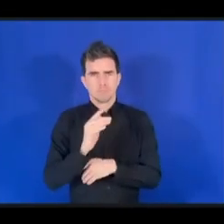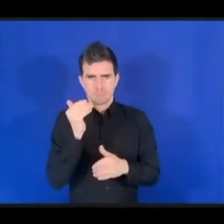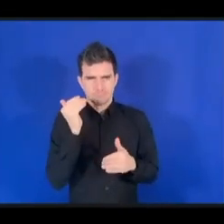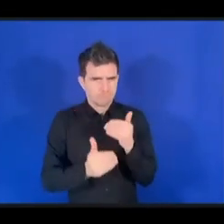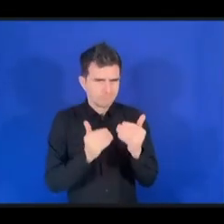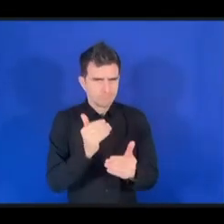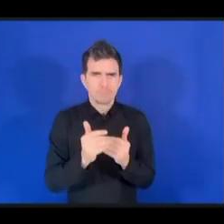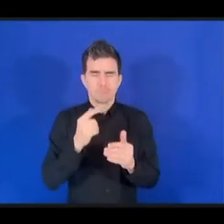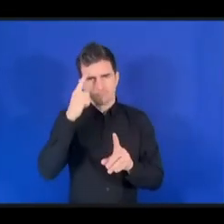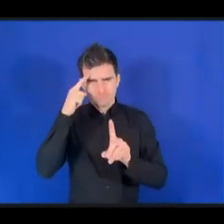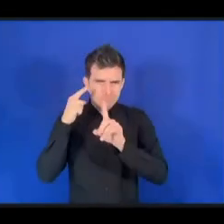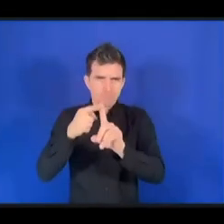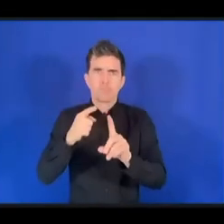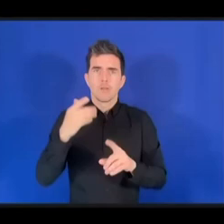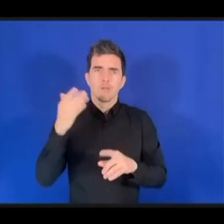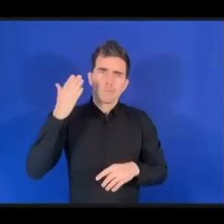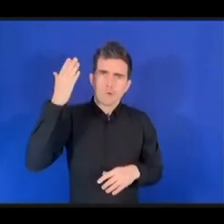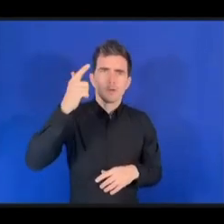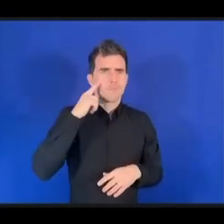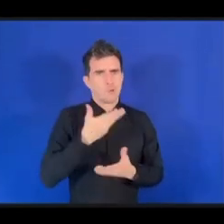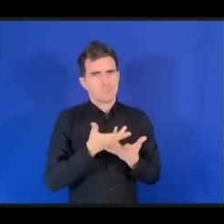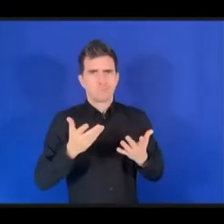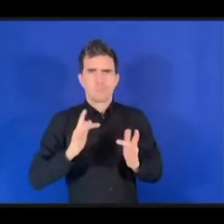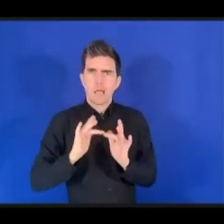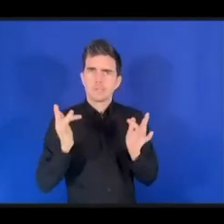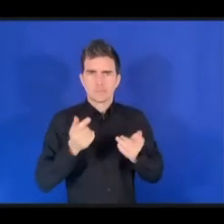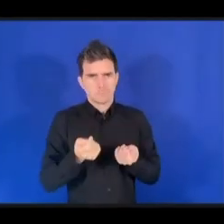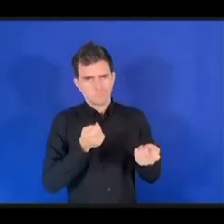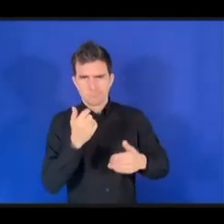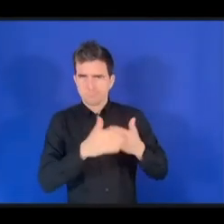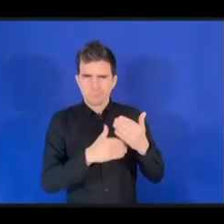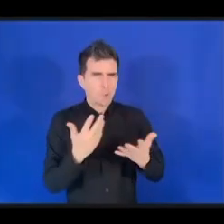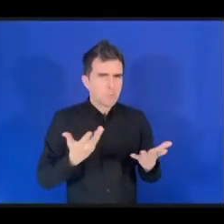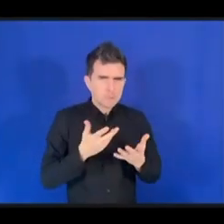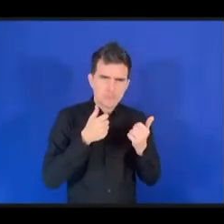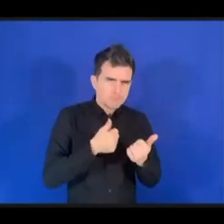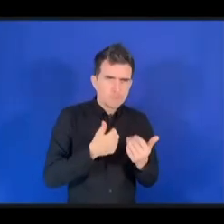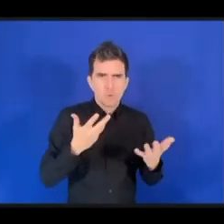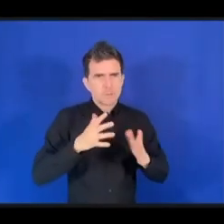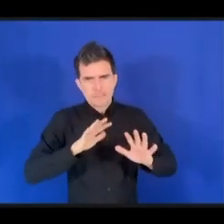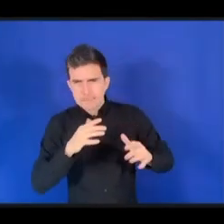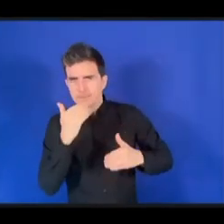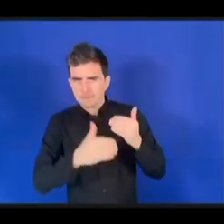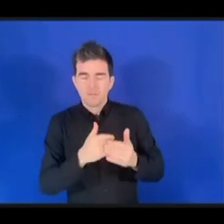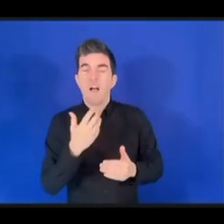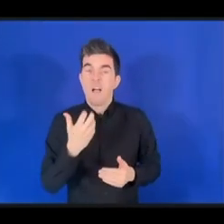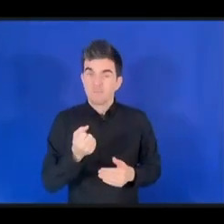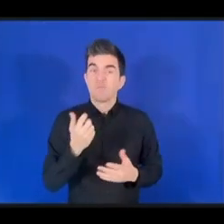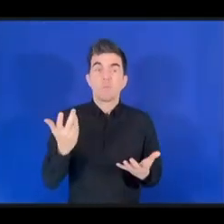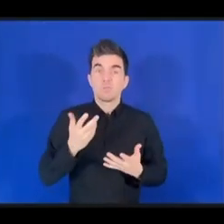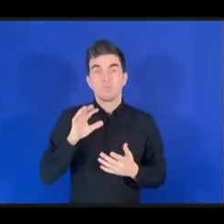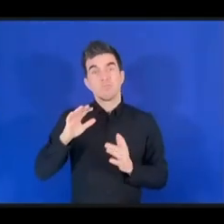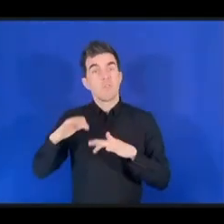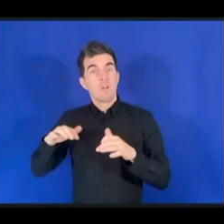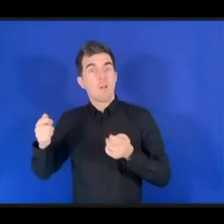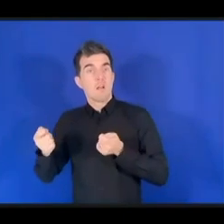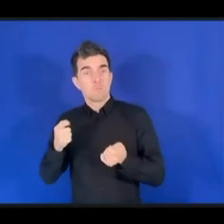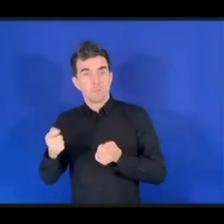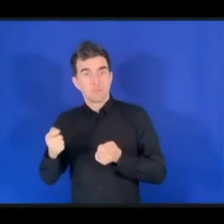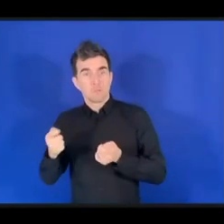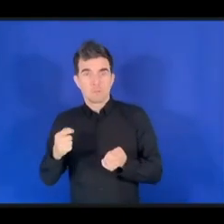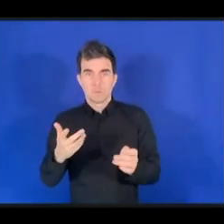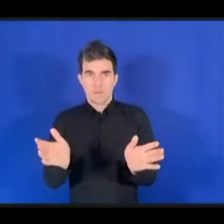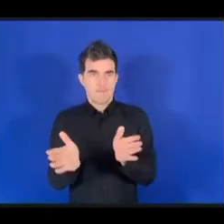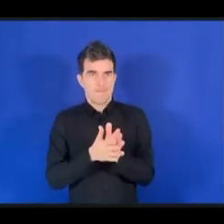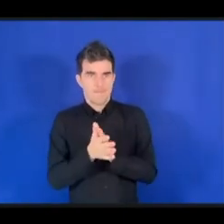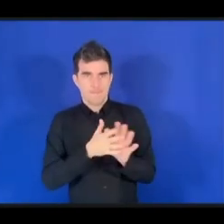が我々のような証拠において機能するのか何がうまくいかないいかないのかということに関しましても議論を行いましたある国